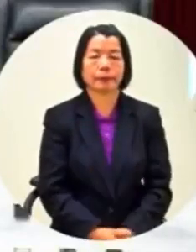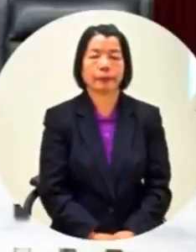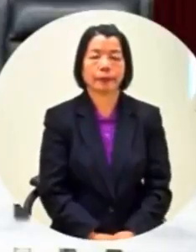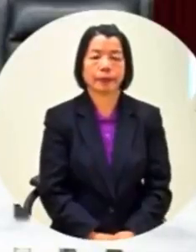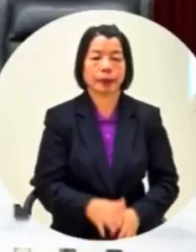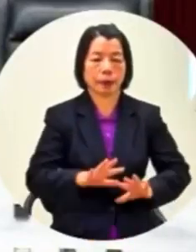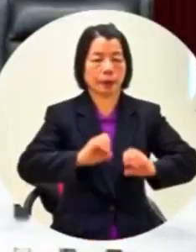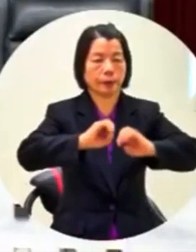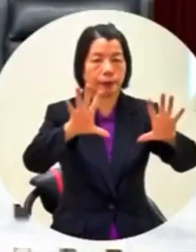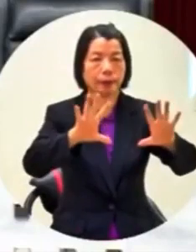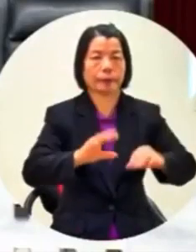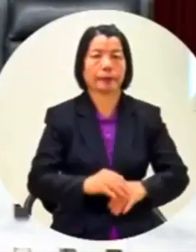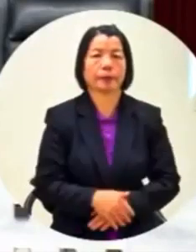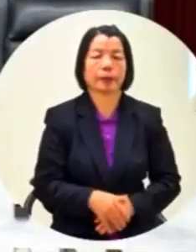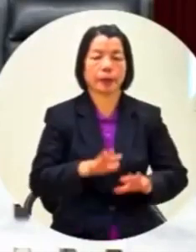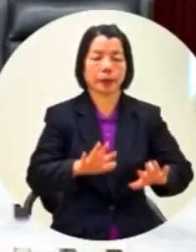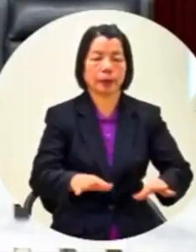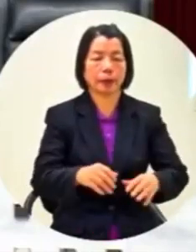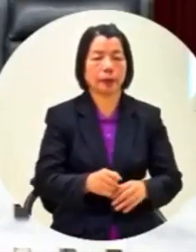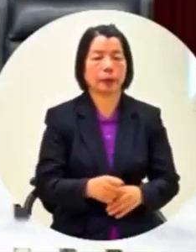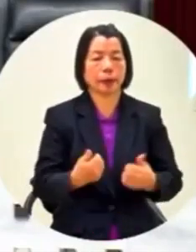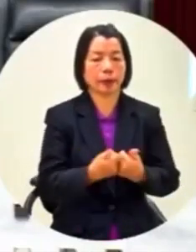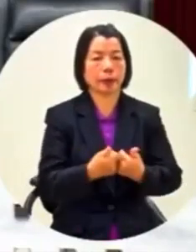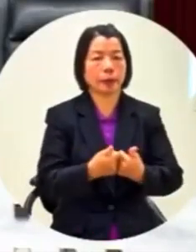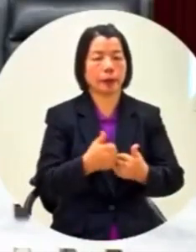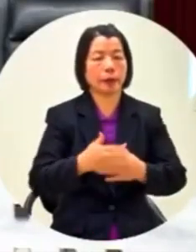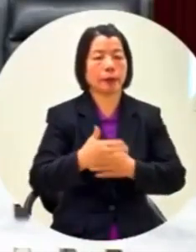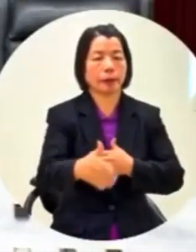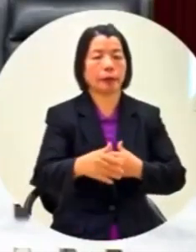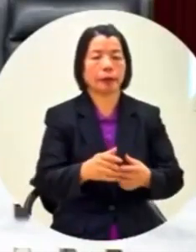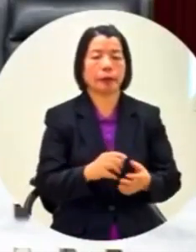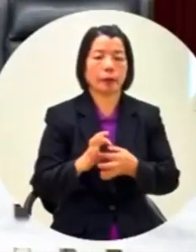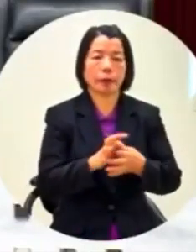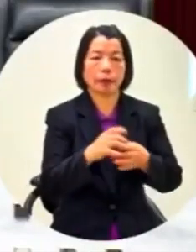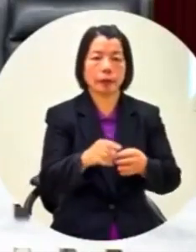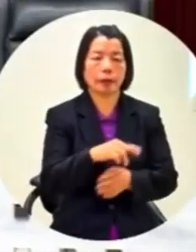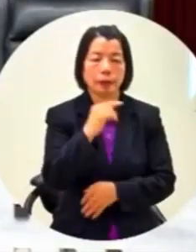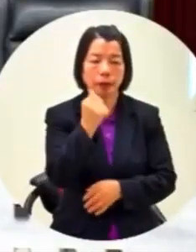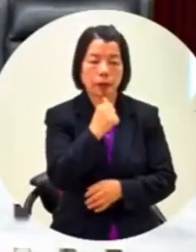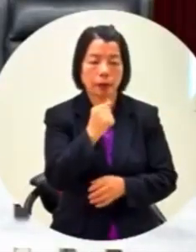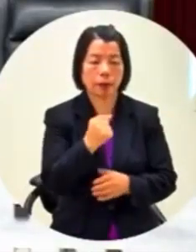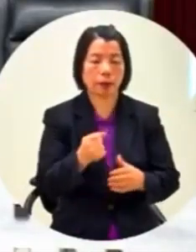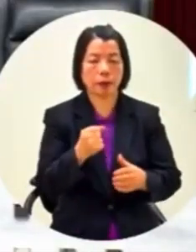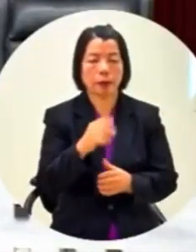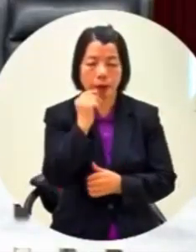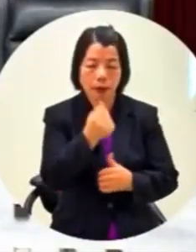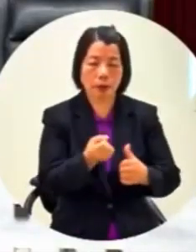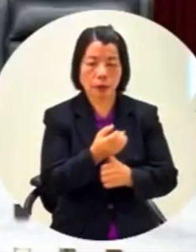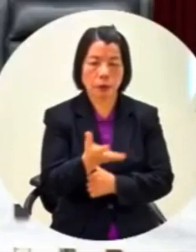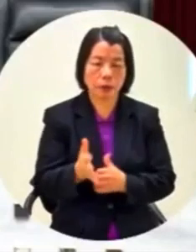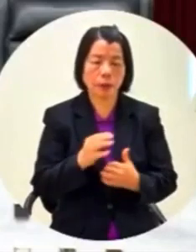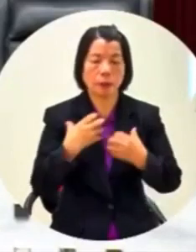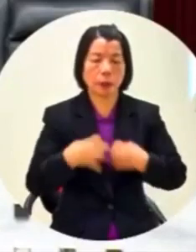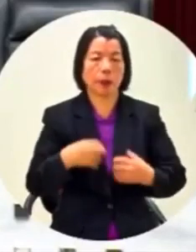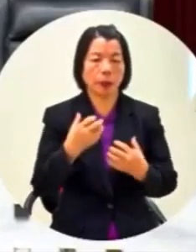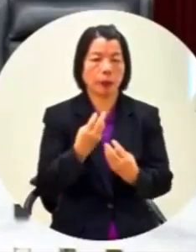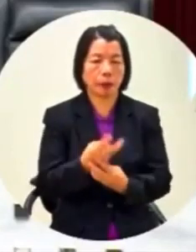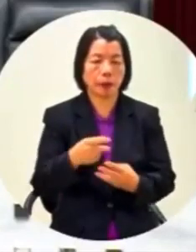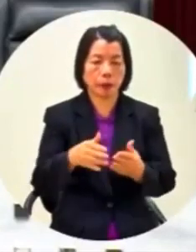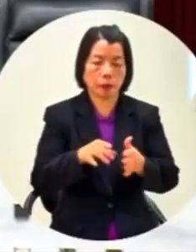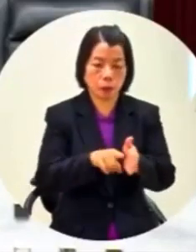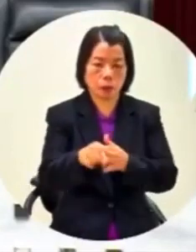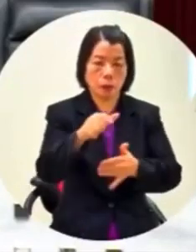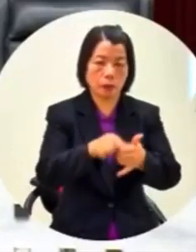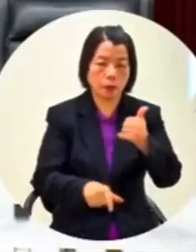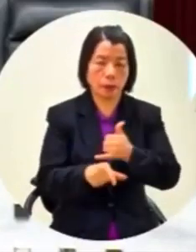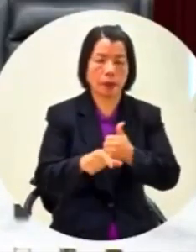向大会报告，今天的议程是因应严重特殊传染性肺炎相关措施专案报告，